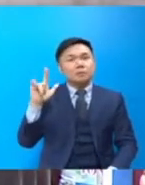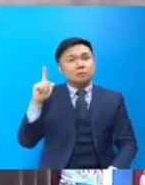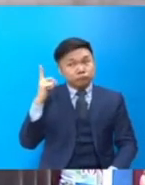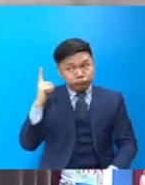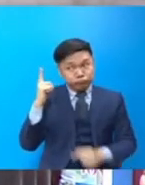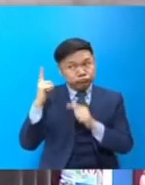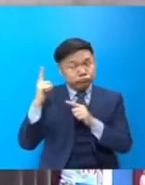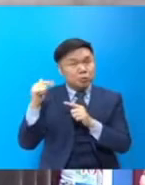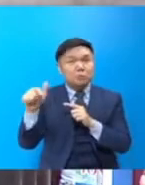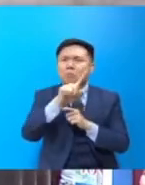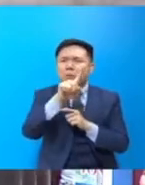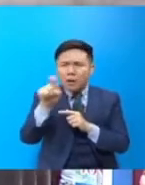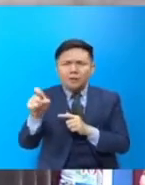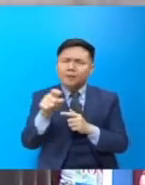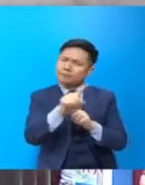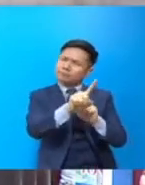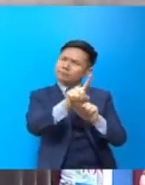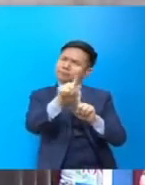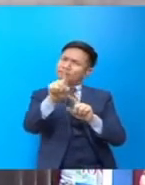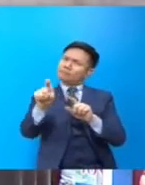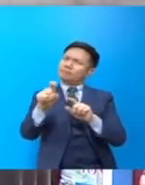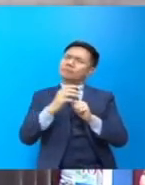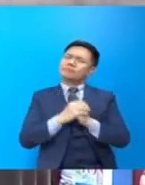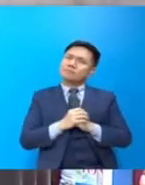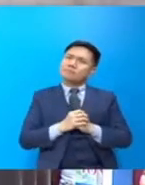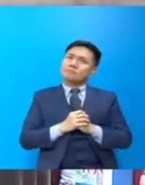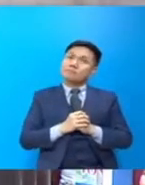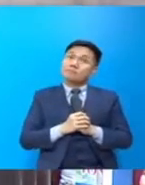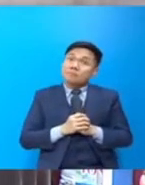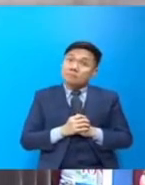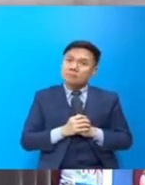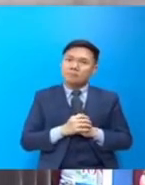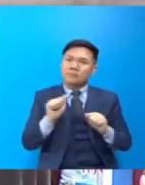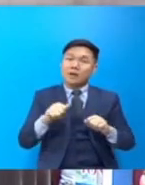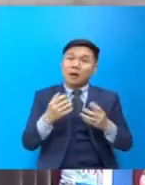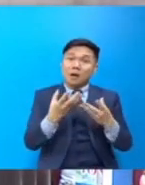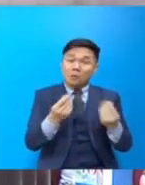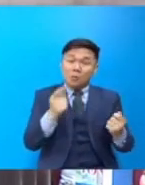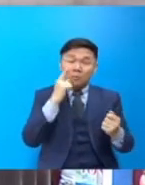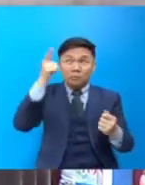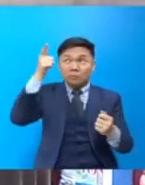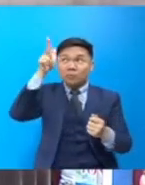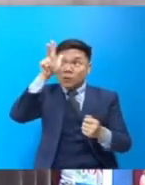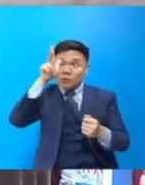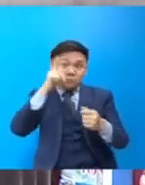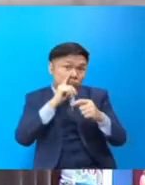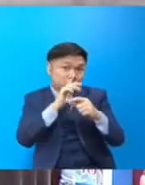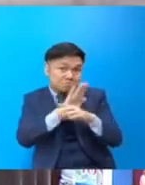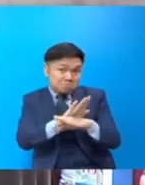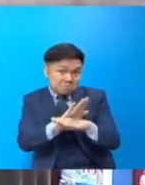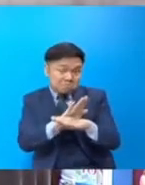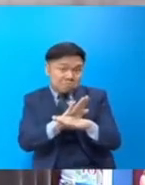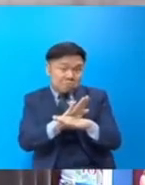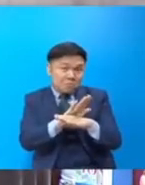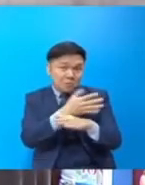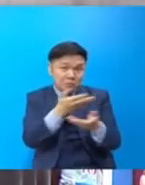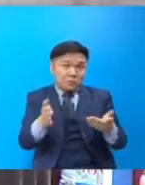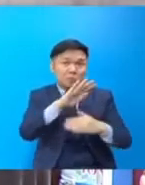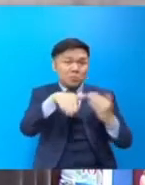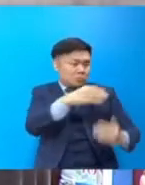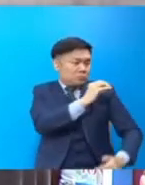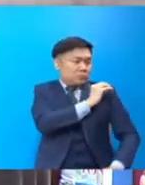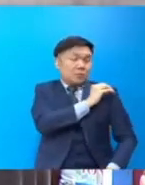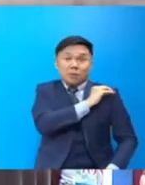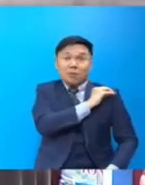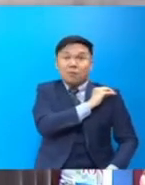ingin bertanya di sini ya dalam suasana ini ya m Apakah solusi dan jaminan kerajaan ya untuk memastikan pegawai-pegawai